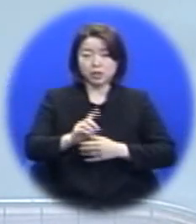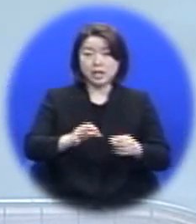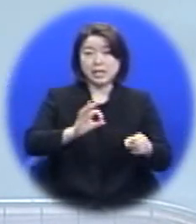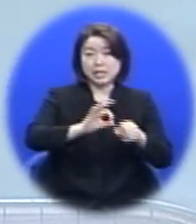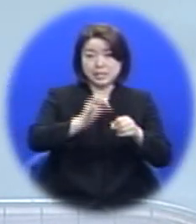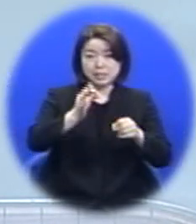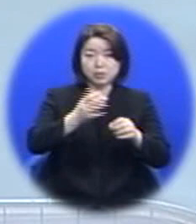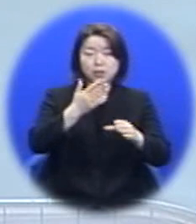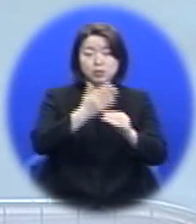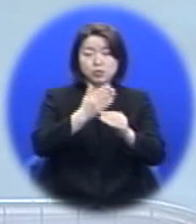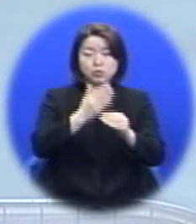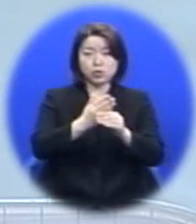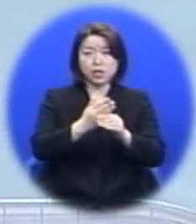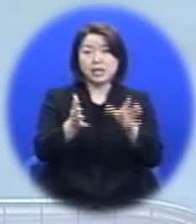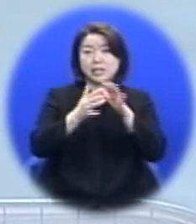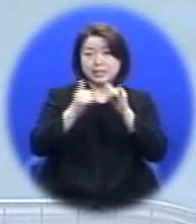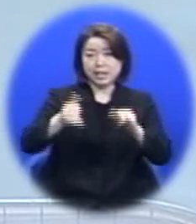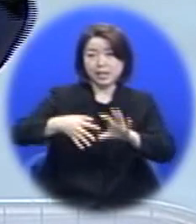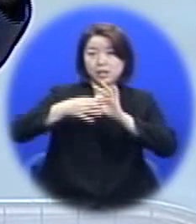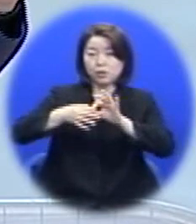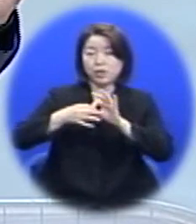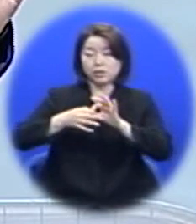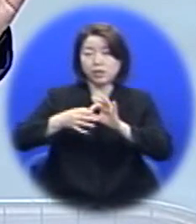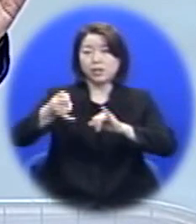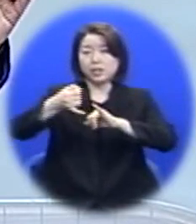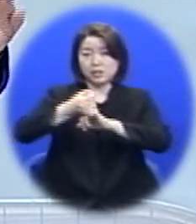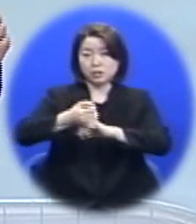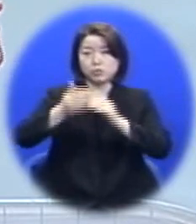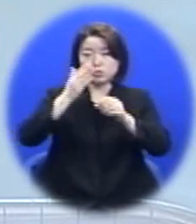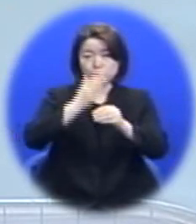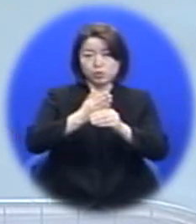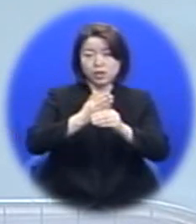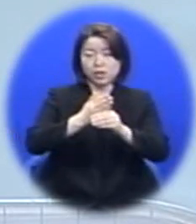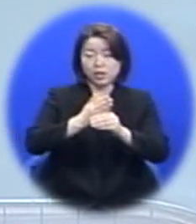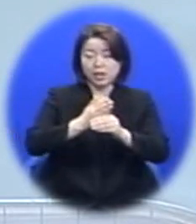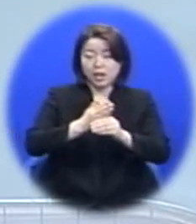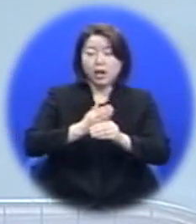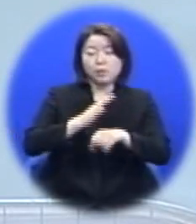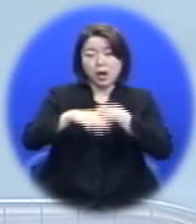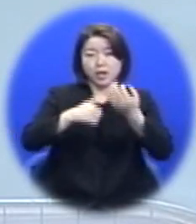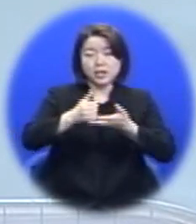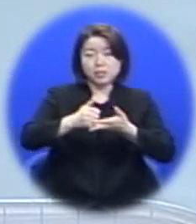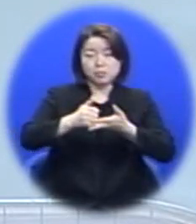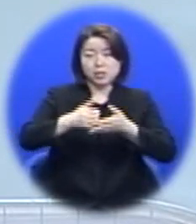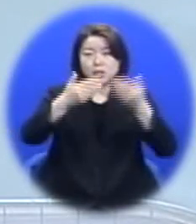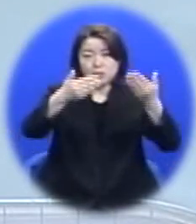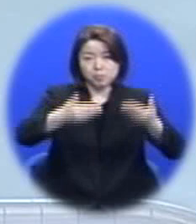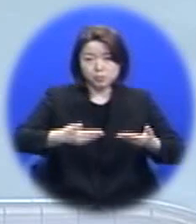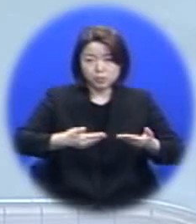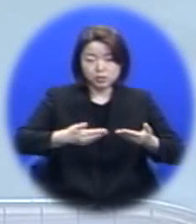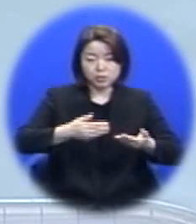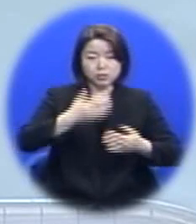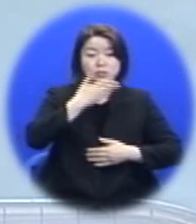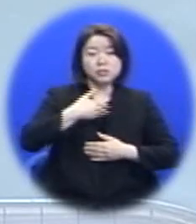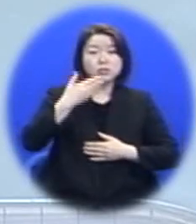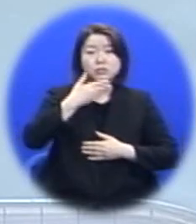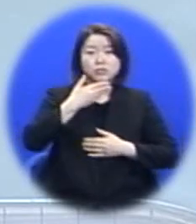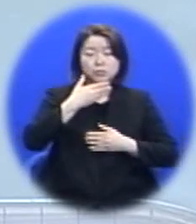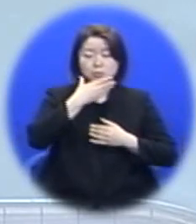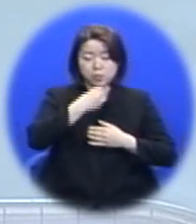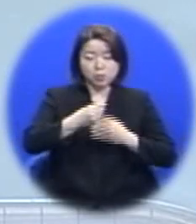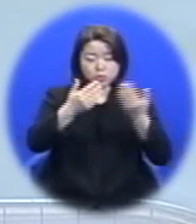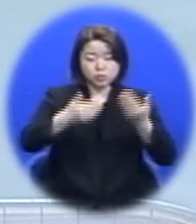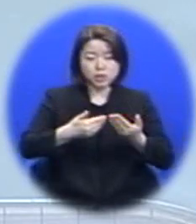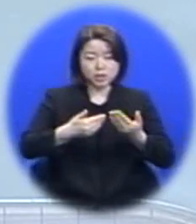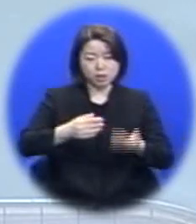계명 중에서 하나님이 이렇게 하면 복을 주시겠다고 약속하신 첫 번째 계명이라는 뜻입니다.